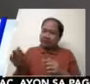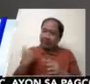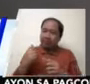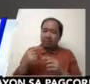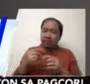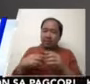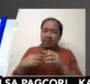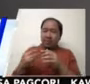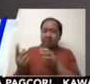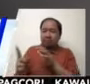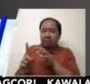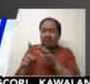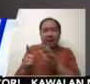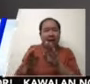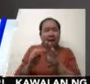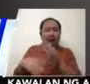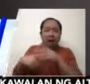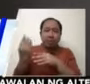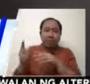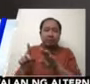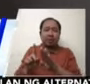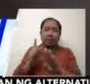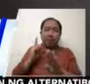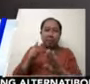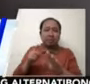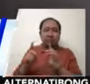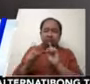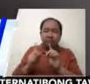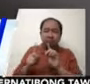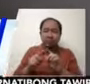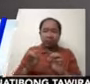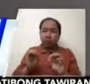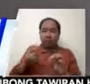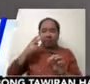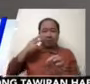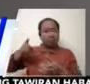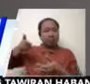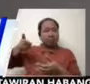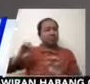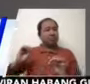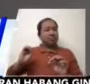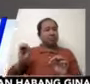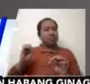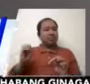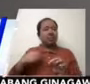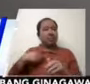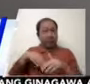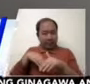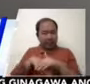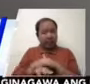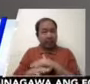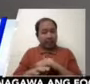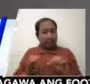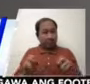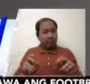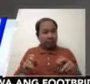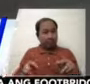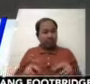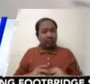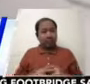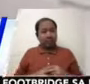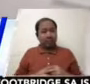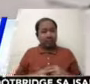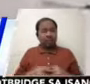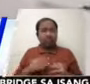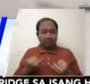Pare, walang nakatutok sa'yo, pare, walang nakatutok, ha? Papasok ako, ha? Pare, mag-usap tayo,